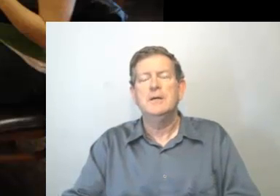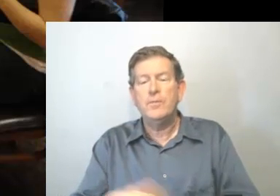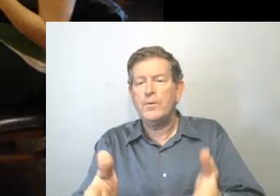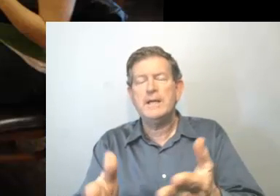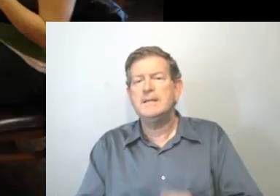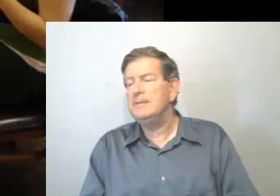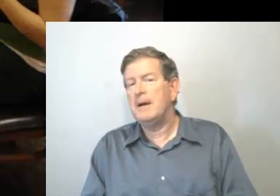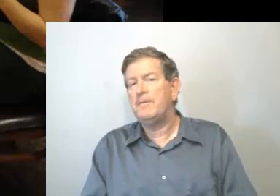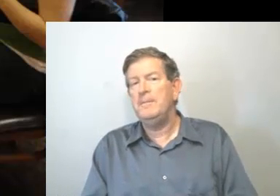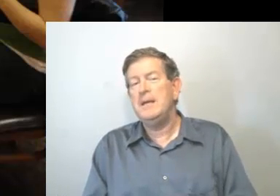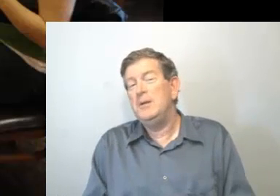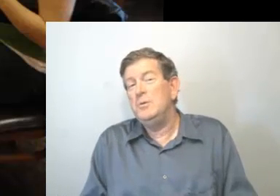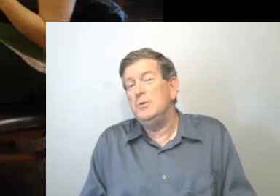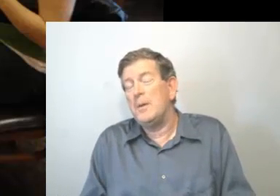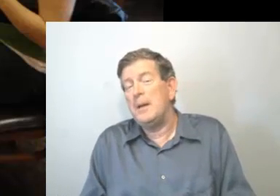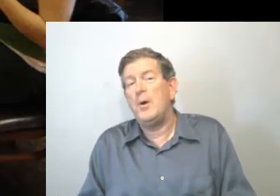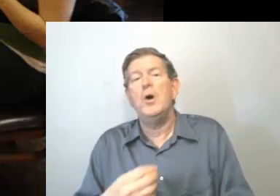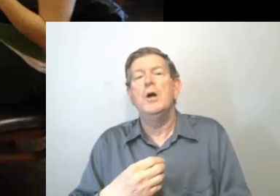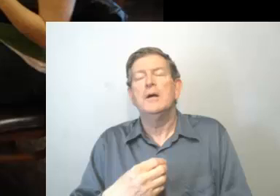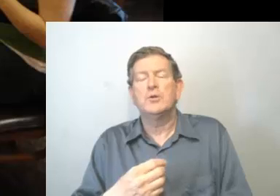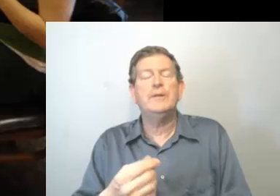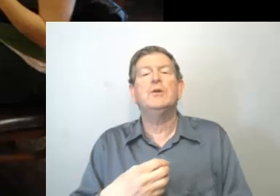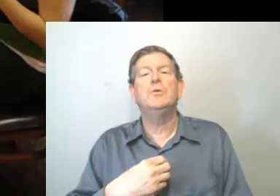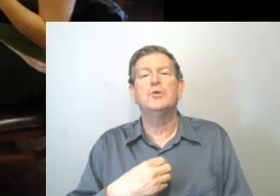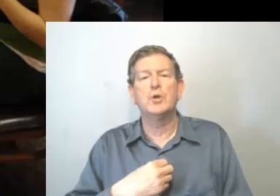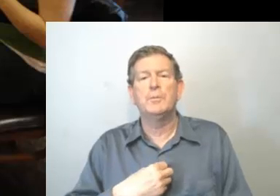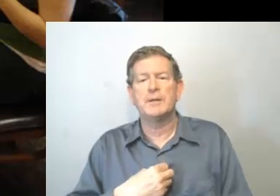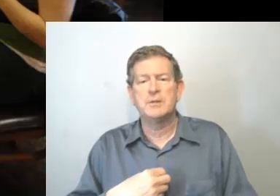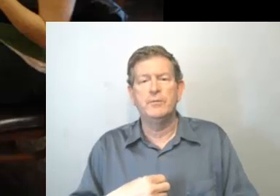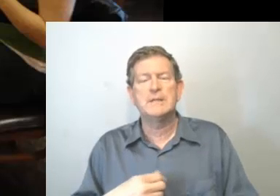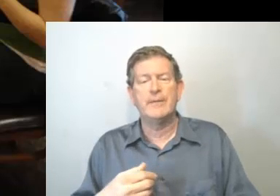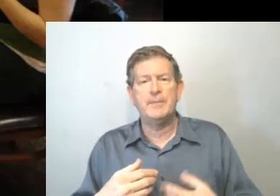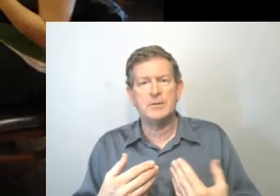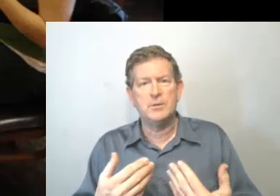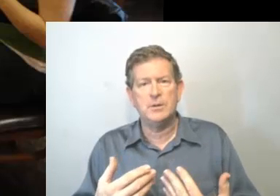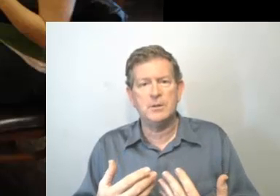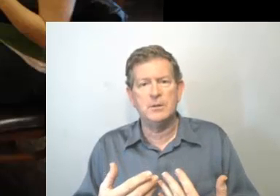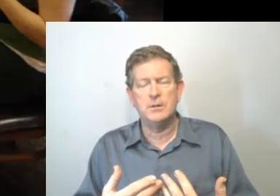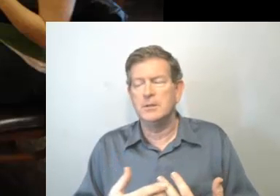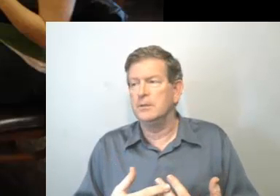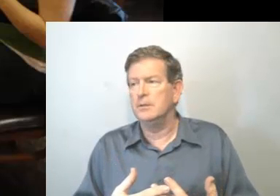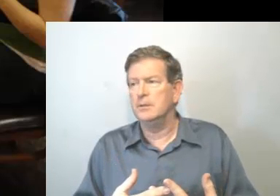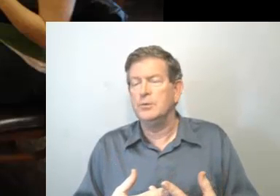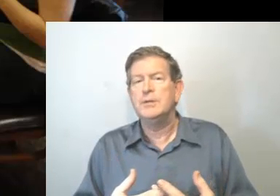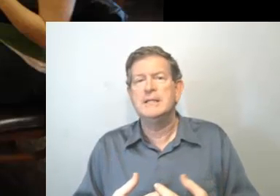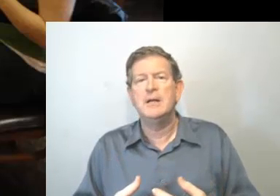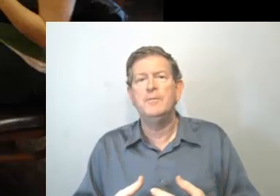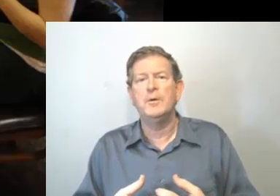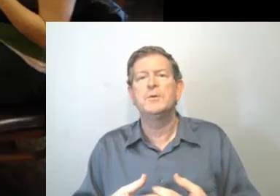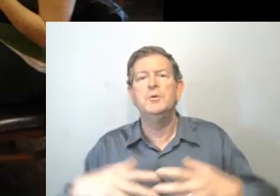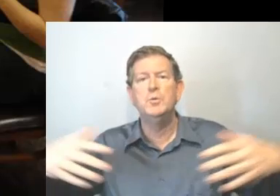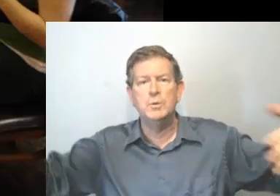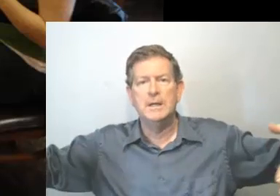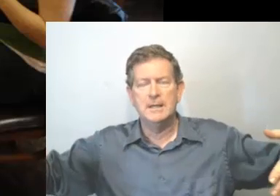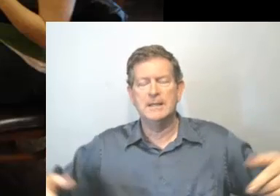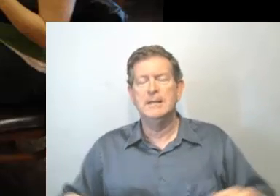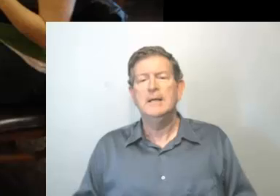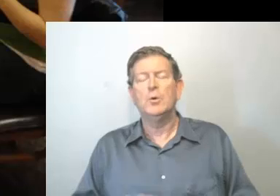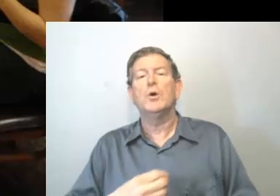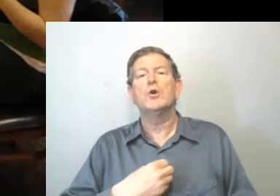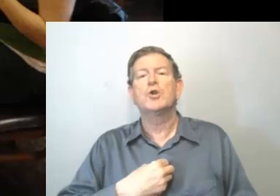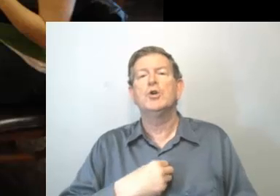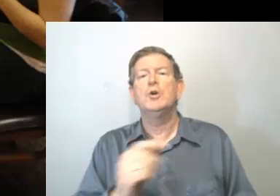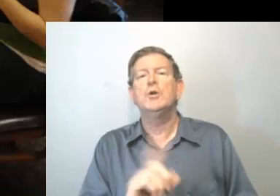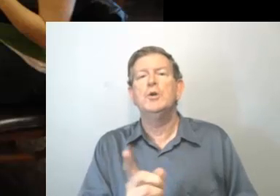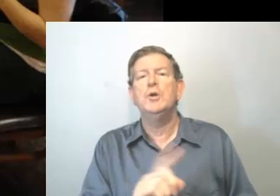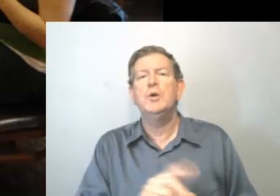restaurants? Vous voyez ici, ma famille et nous, normalement, je vais dire je parce que vous ne savez pas encore utiliser la forme de nous. Hein.